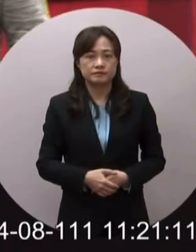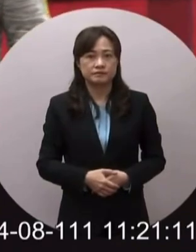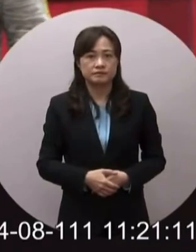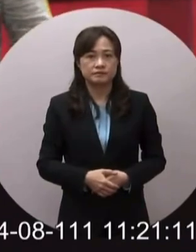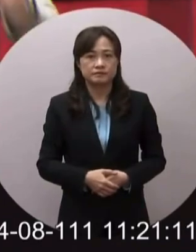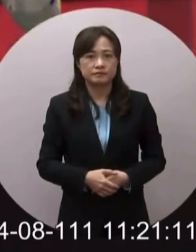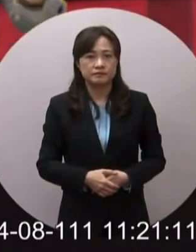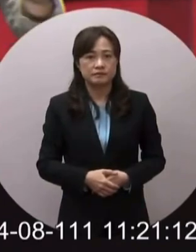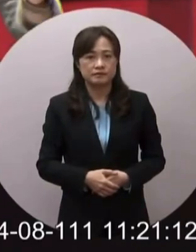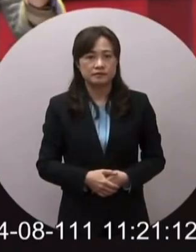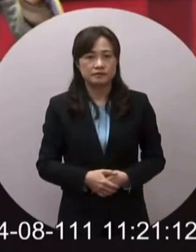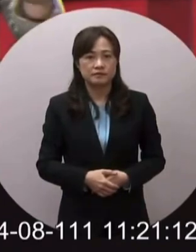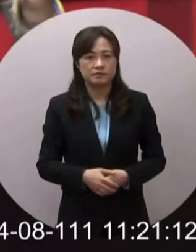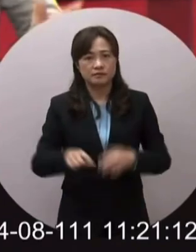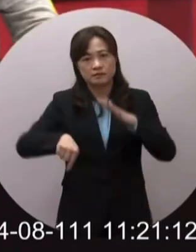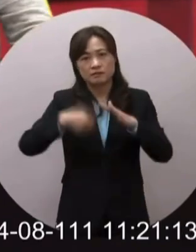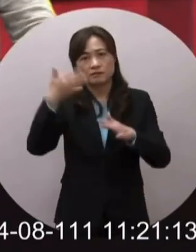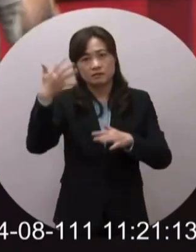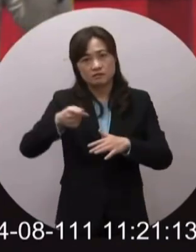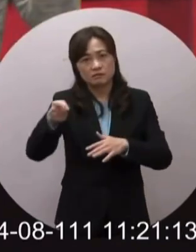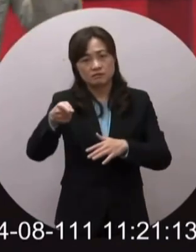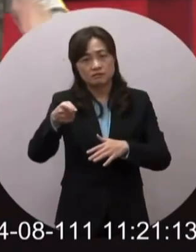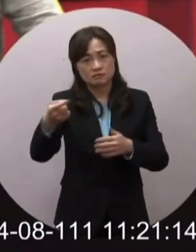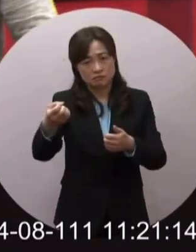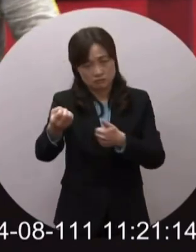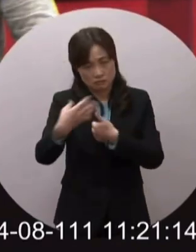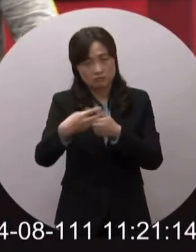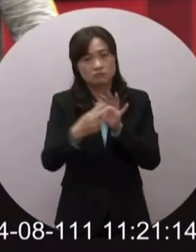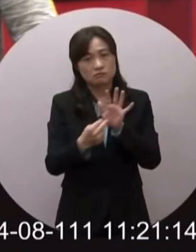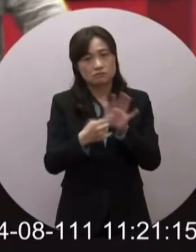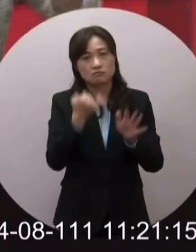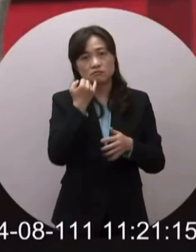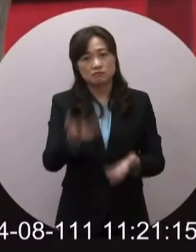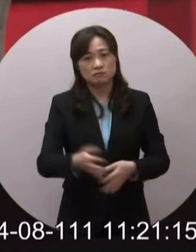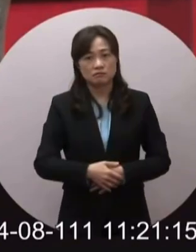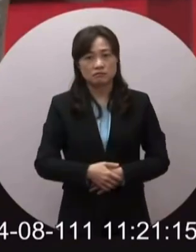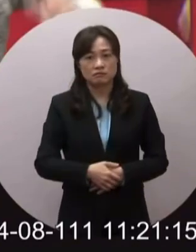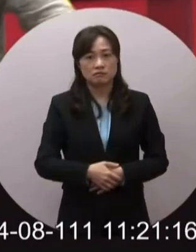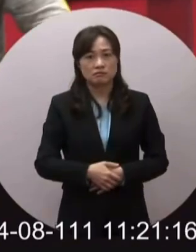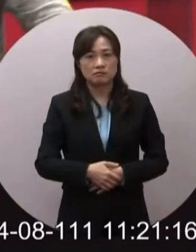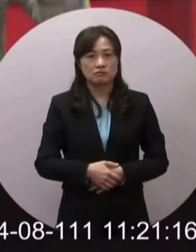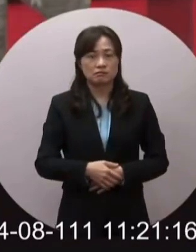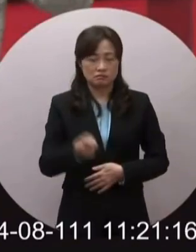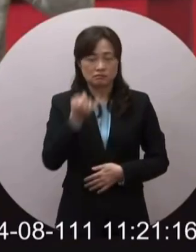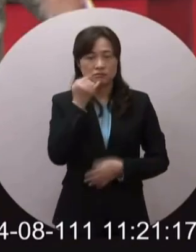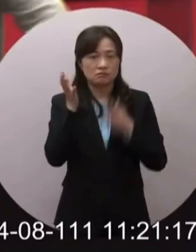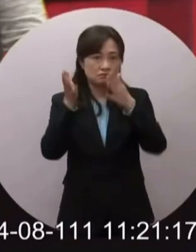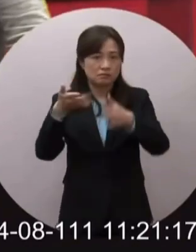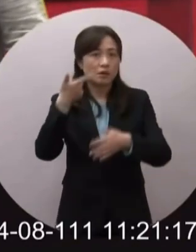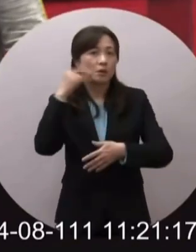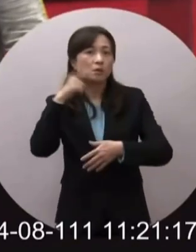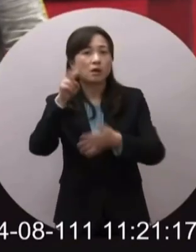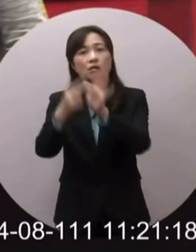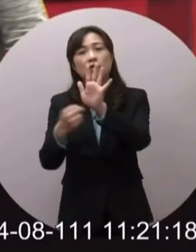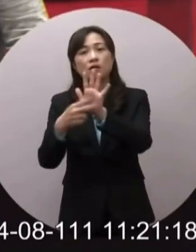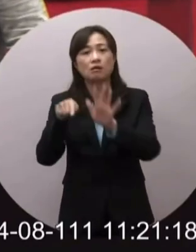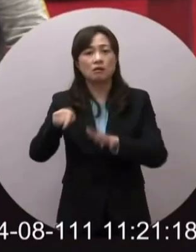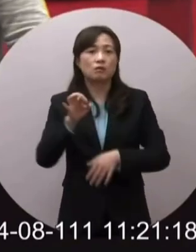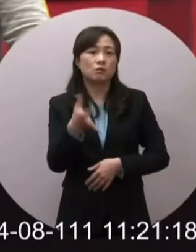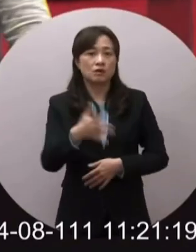钱。院长，请问到底是什么？你可以告诉我吗？ 多少？ 或者你跟家长们说说这个到底是什么